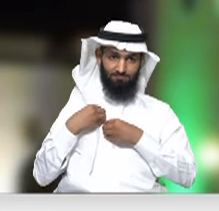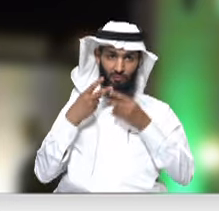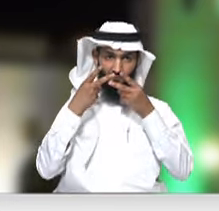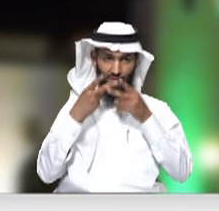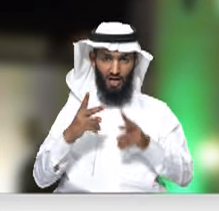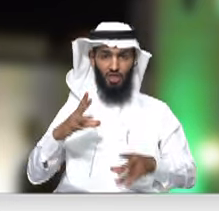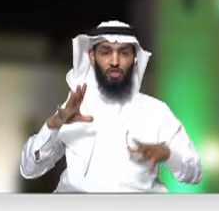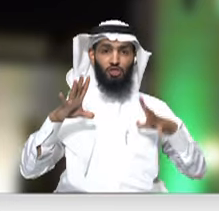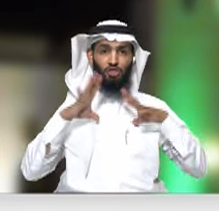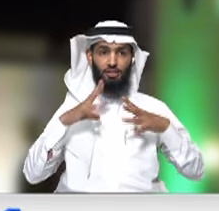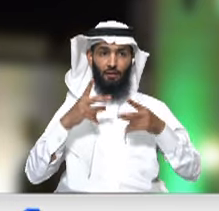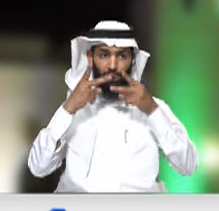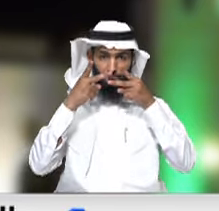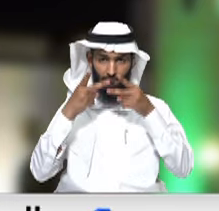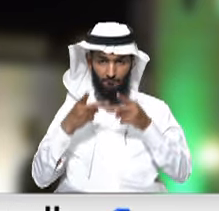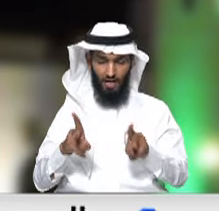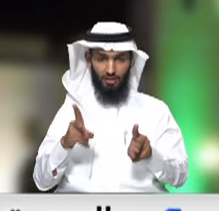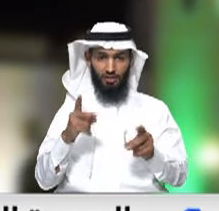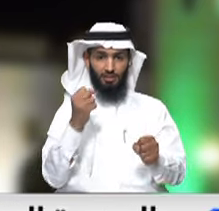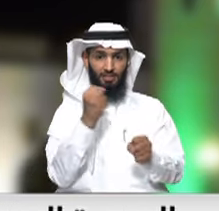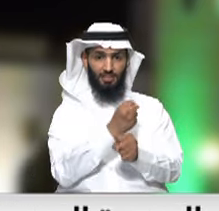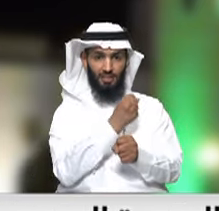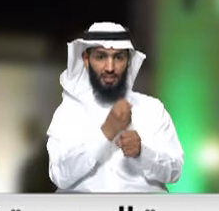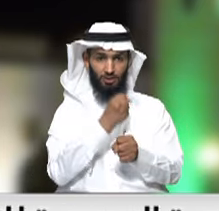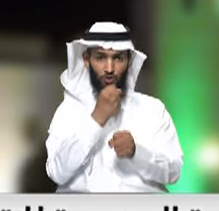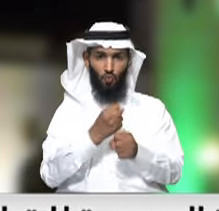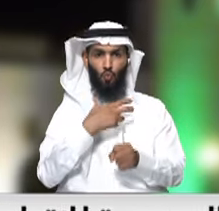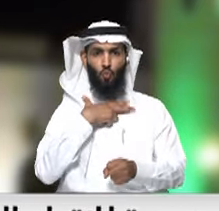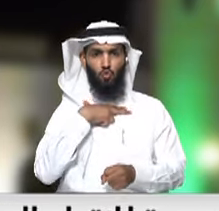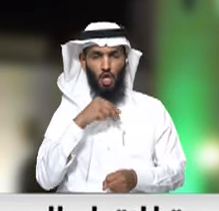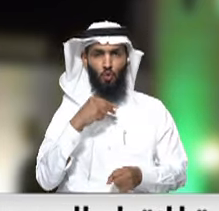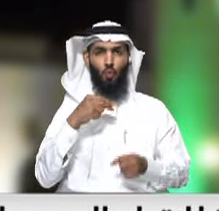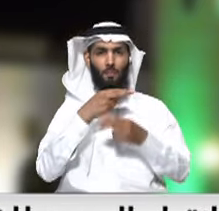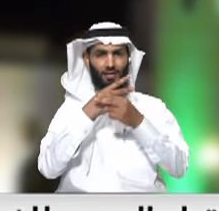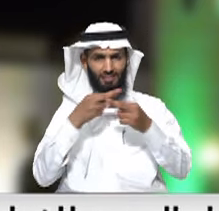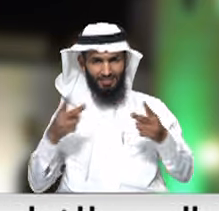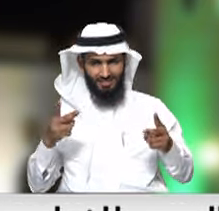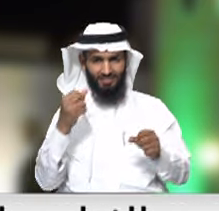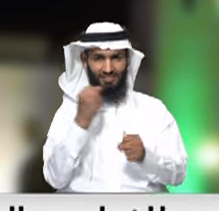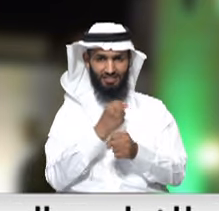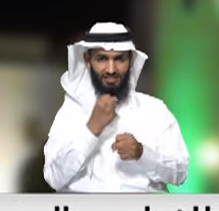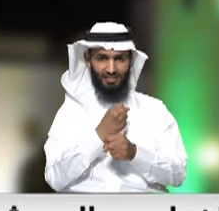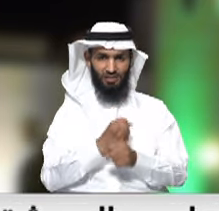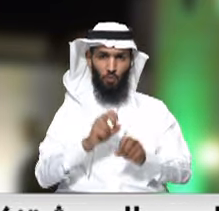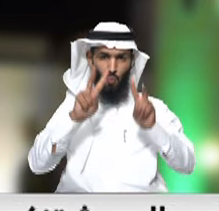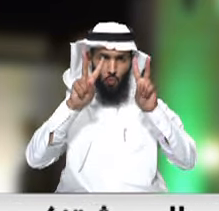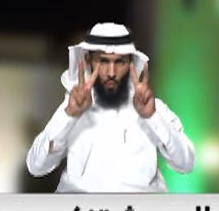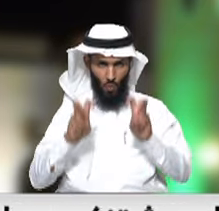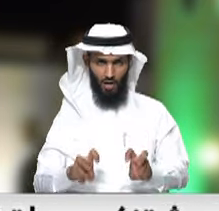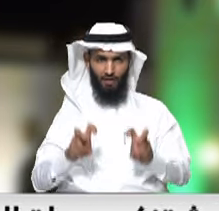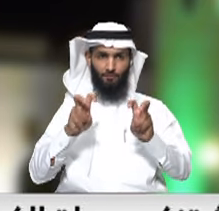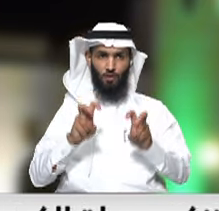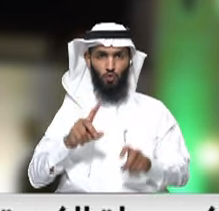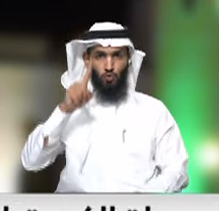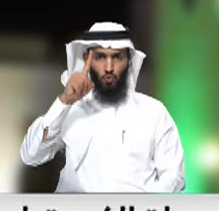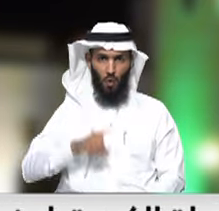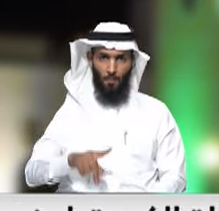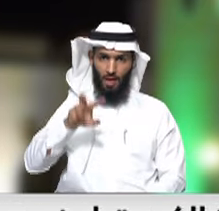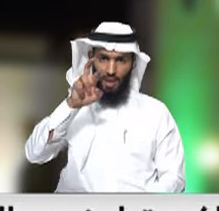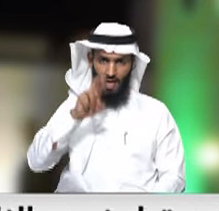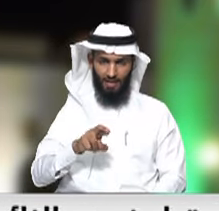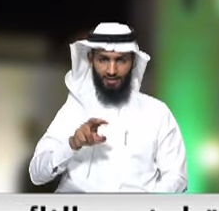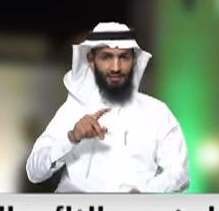1446 هجرية بتعطيل العمل بجميع الوزارات والجهات الحكومية والهيئات والمؤسسات العامة يوم الأحد